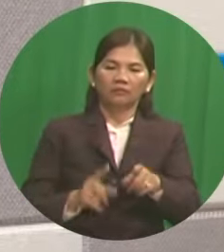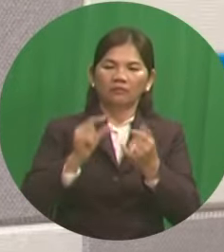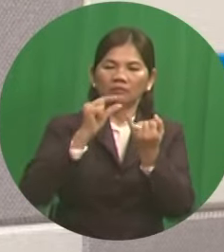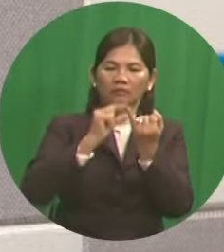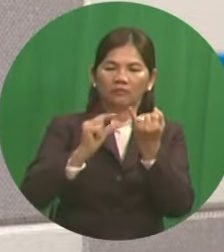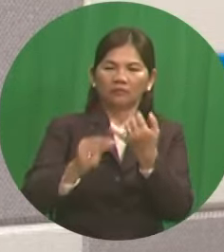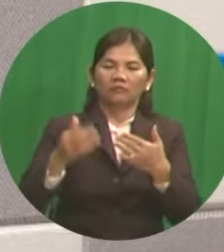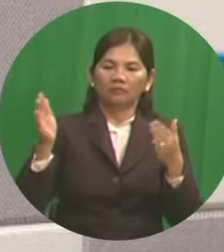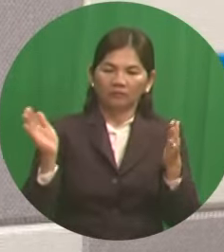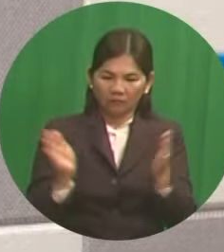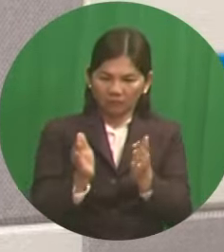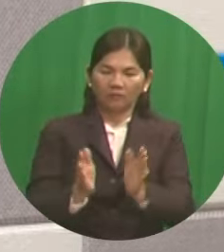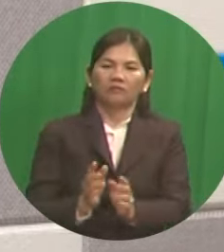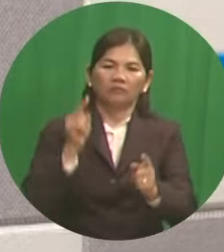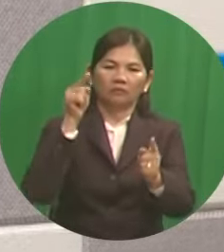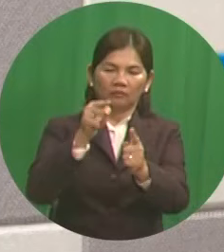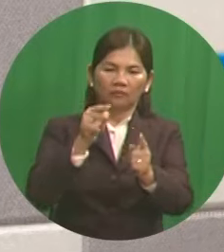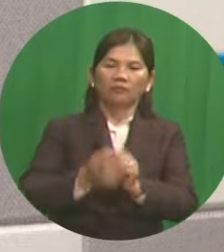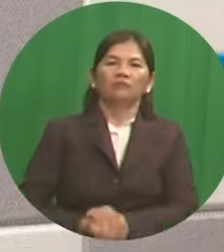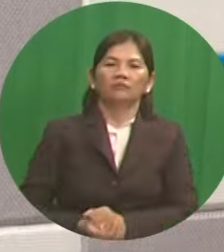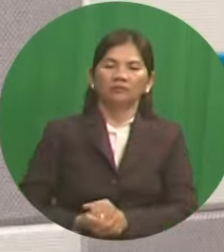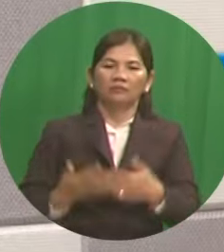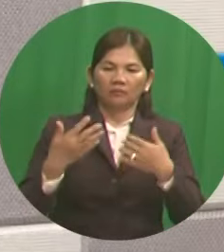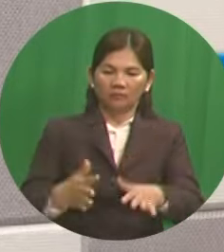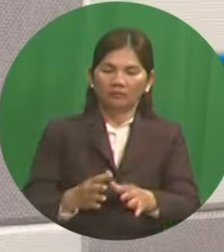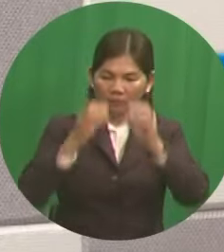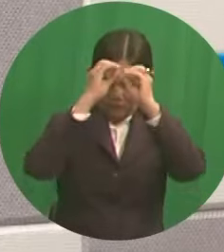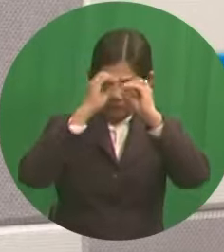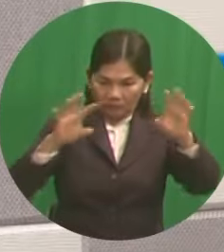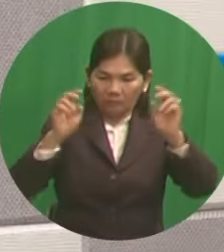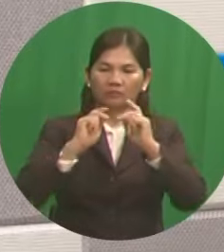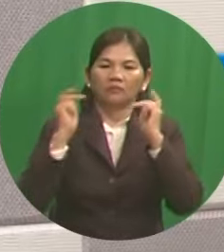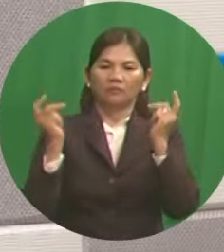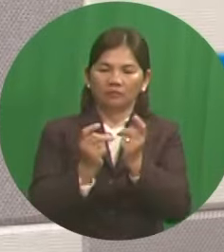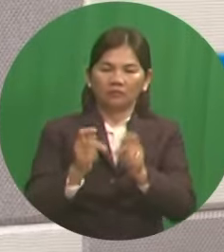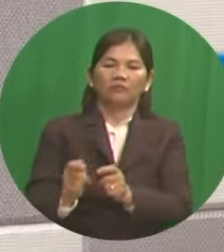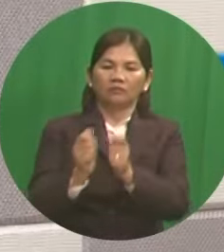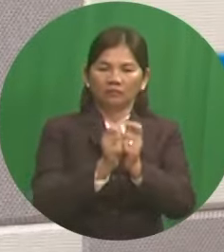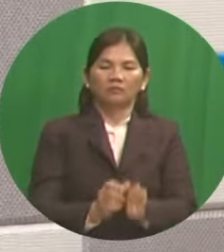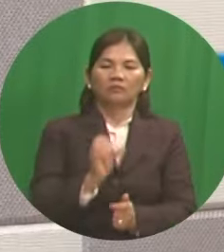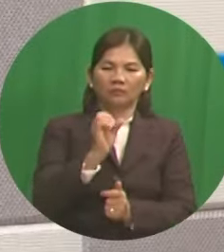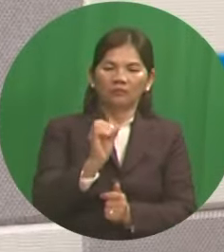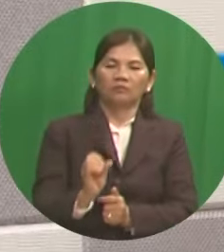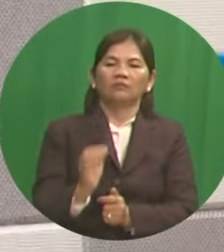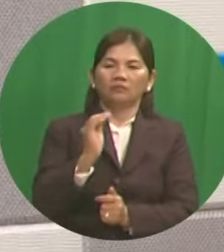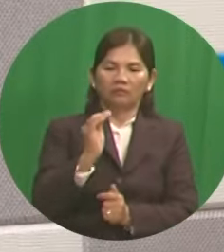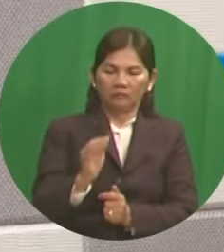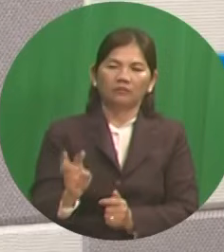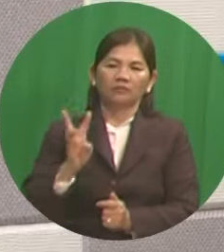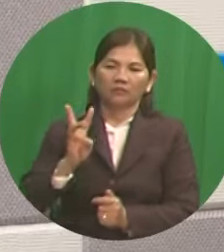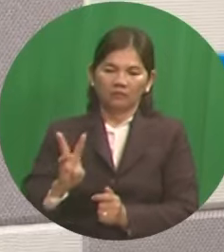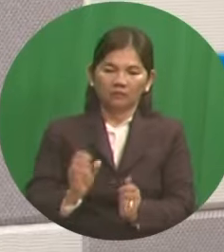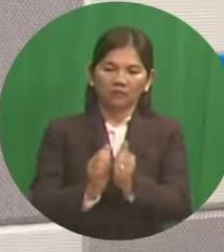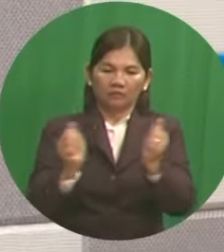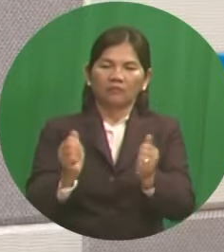2គឺខ្លីពេកដើម្បីទៅដល់ដែនទឹកទាំងនោះចំណែកអ្នកនាំពាក្យអគ្គសេនាធិការរួមលោកលីសុងជុនបានប្រាប់សន្និសីទ